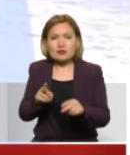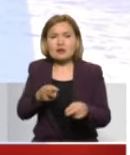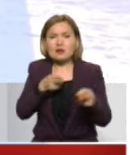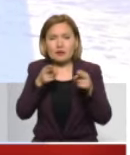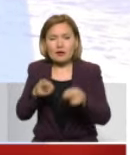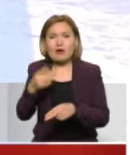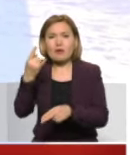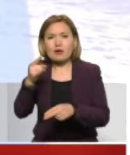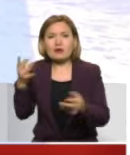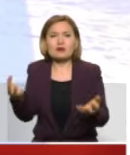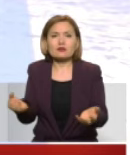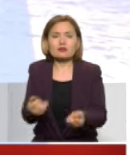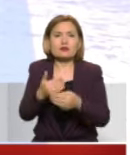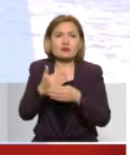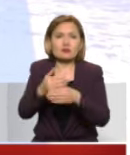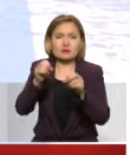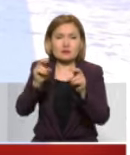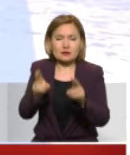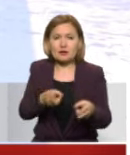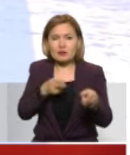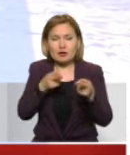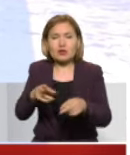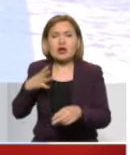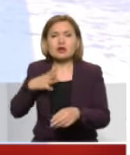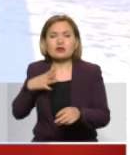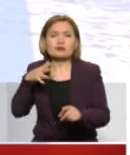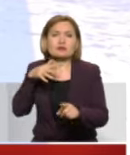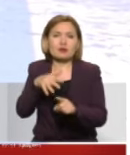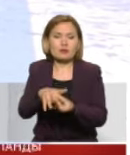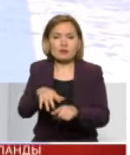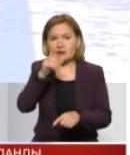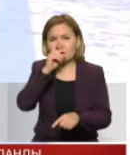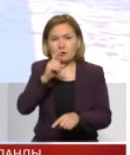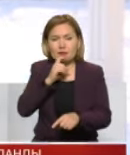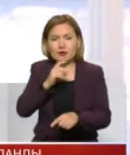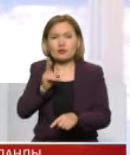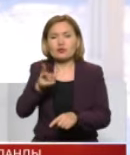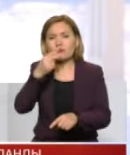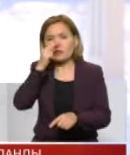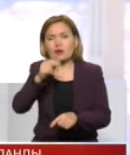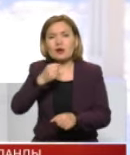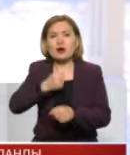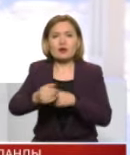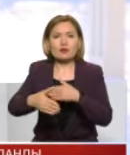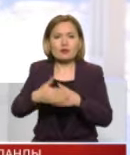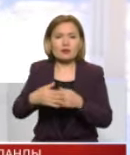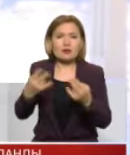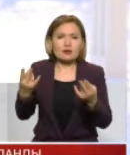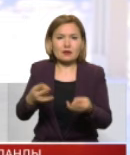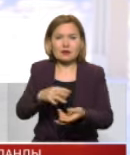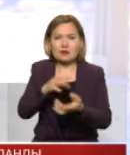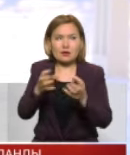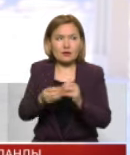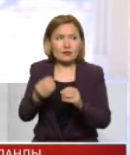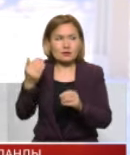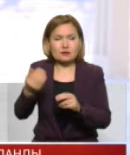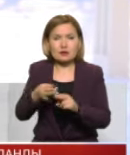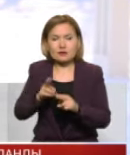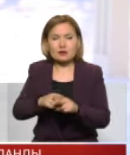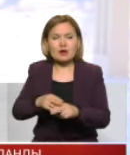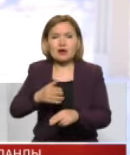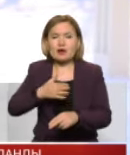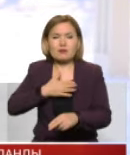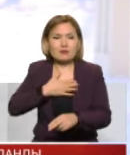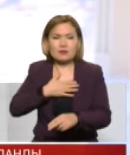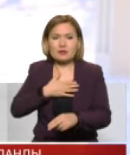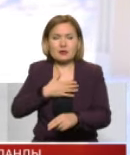Мен балаға келдім деп тұр. Енді олай істеуге болмайды. Наказ ету керек. Біздің атта ондай істеуге даже мен білмеймін